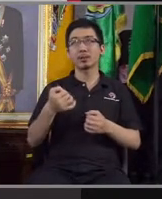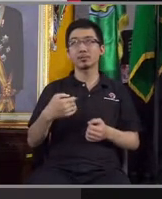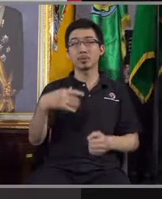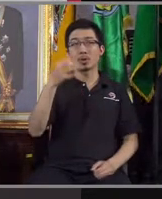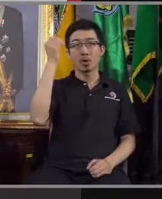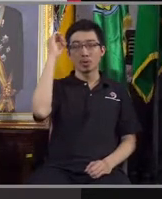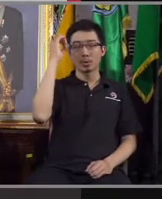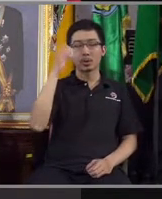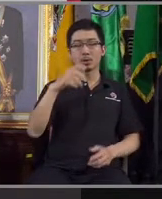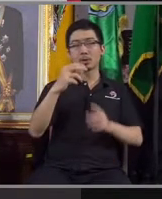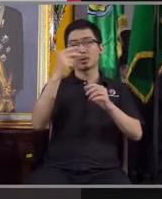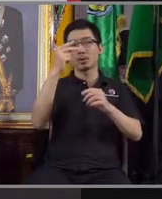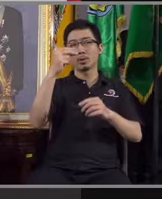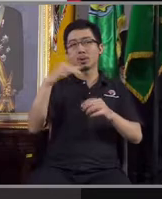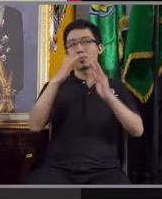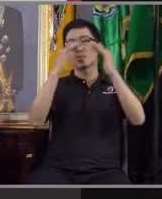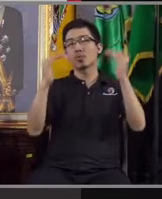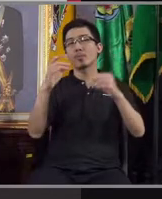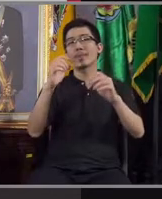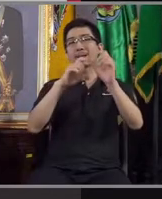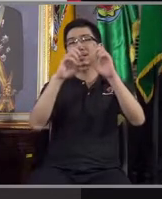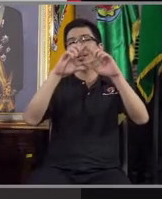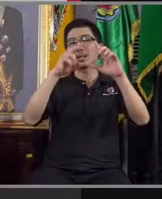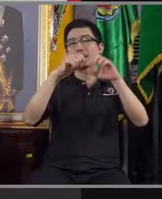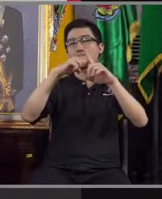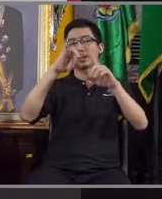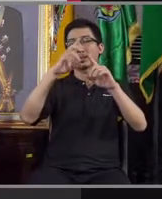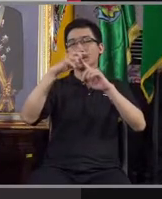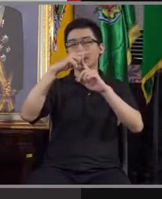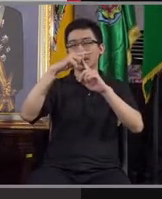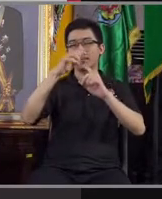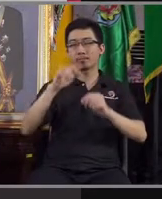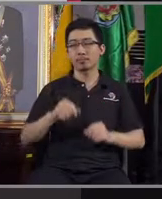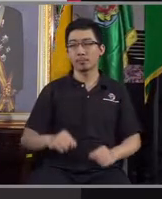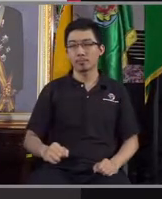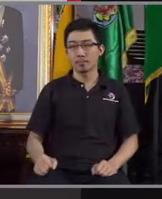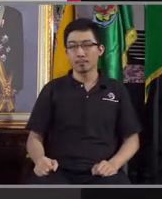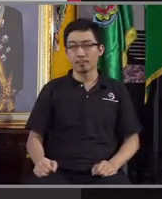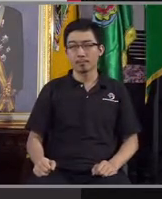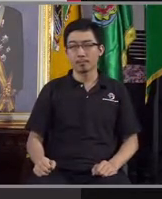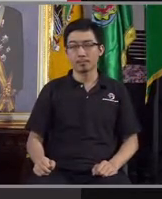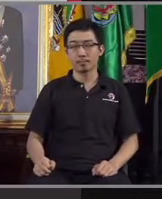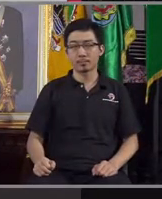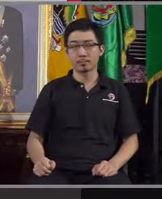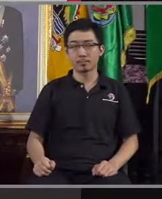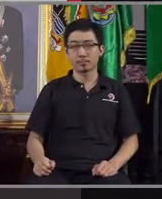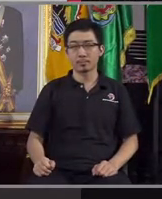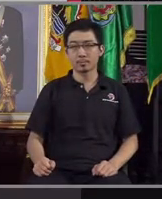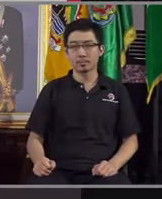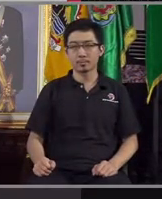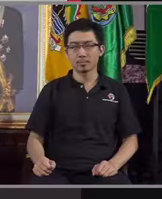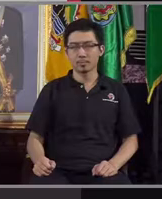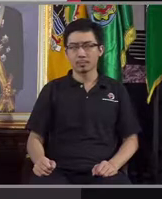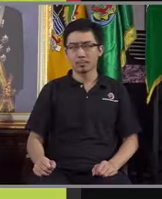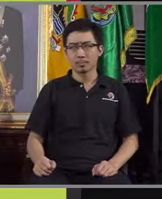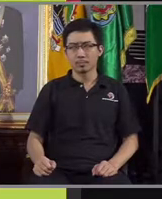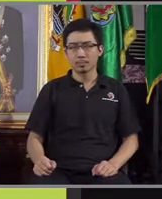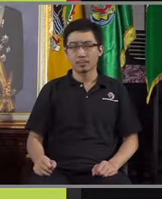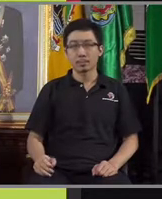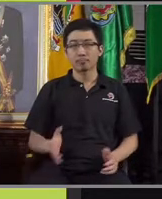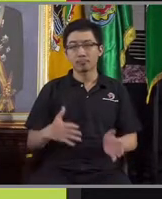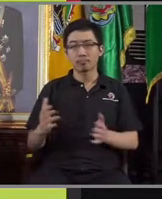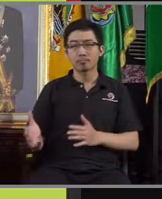jadi elektronik untuk pemerayanan secara terpadu, terbuka, dan cepat untuk di rumah sakit. Slide